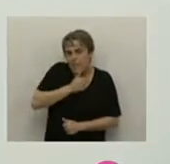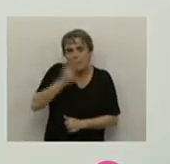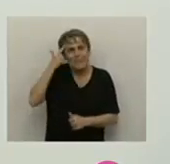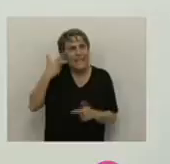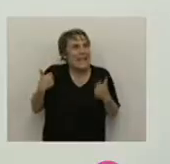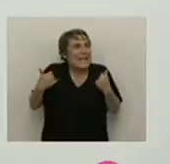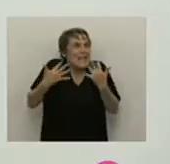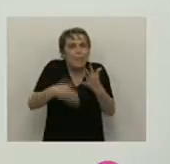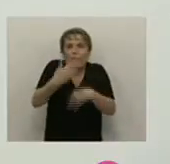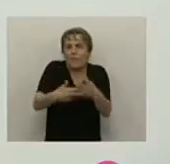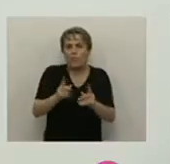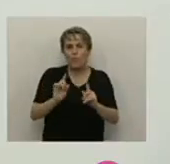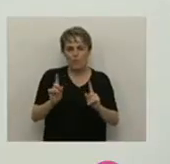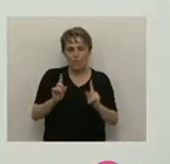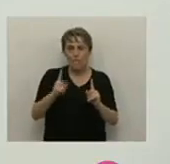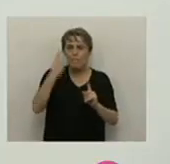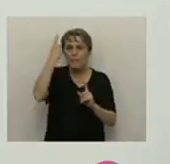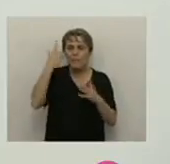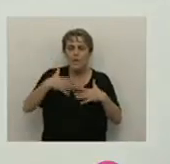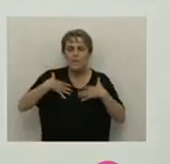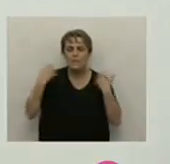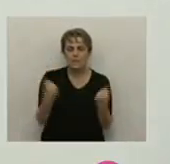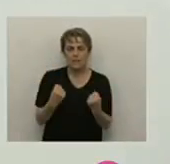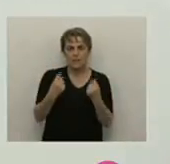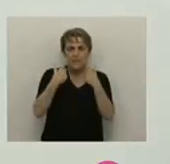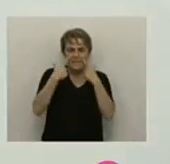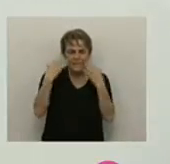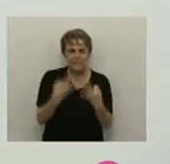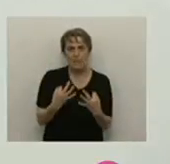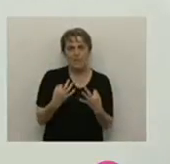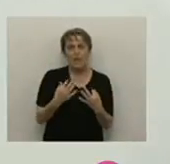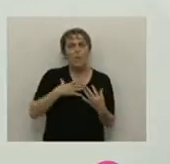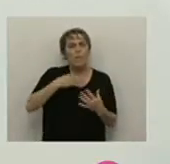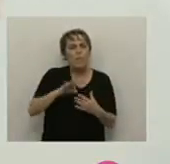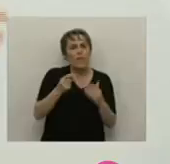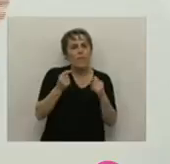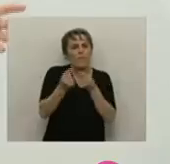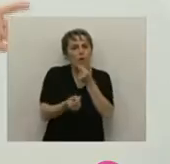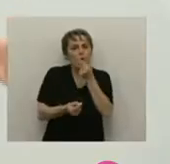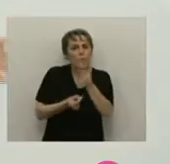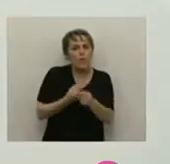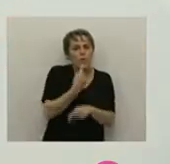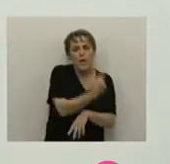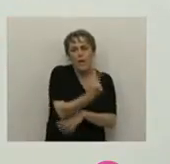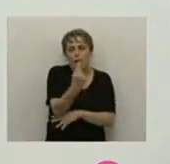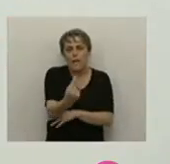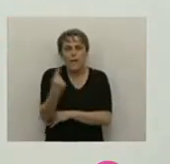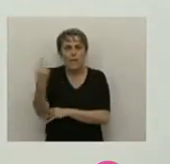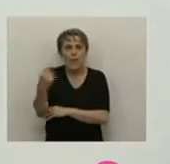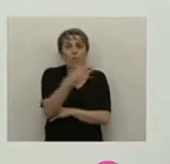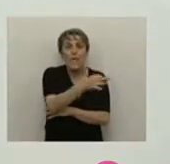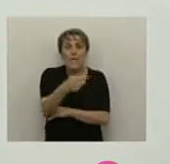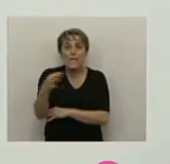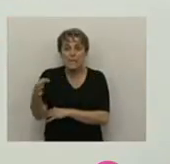que anem estant segurs sanitàriament de que som capaços d'anar obrint les illes, cada una d'elles, perquè